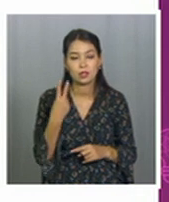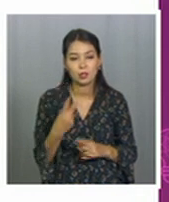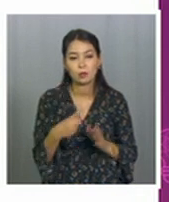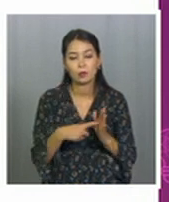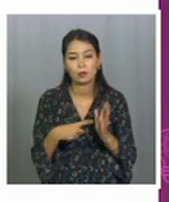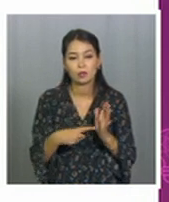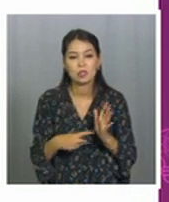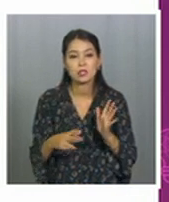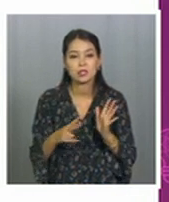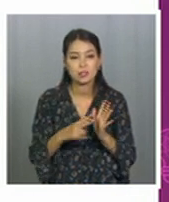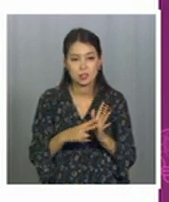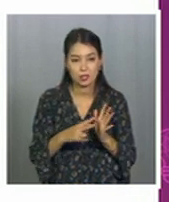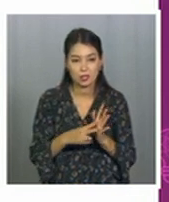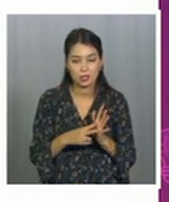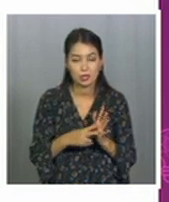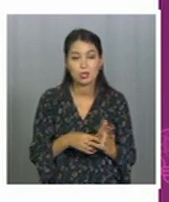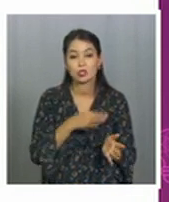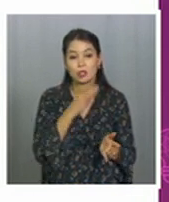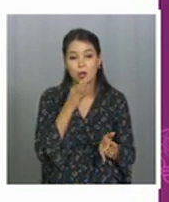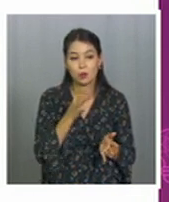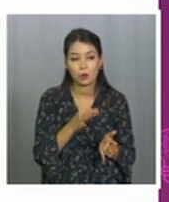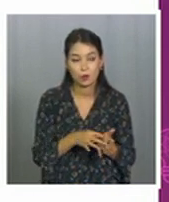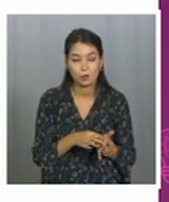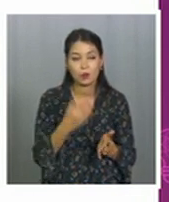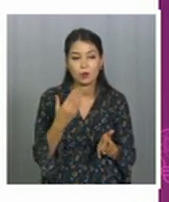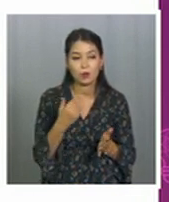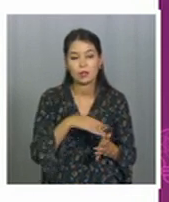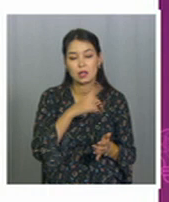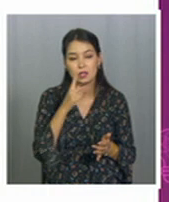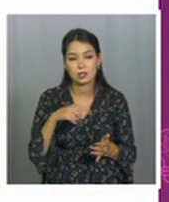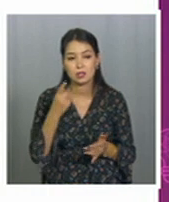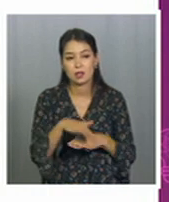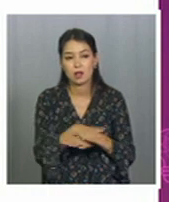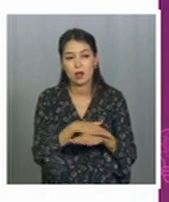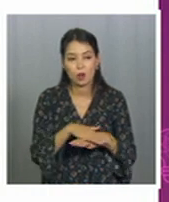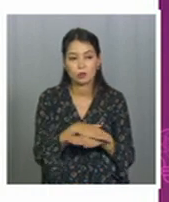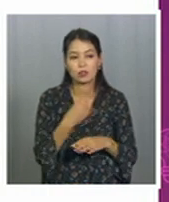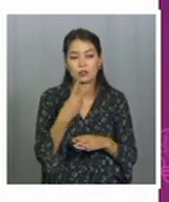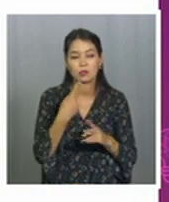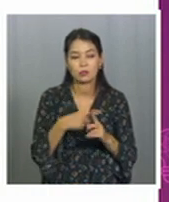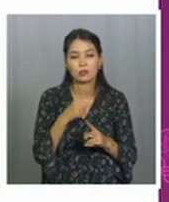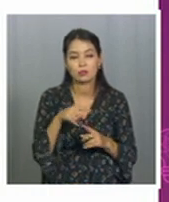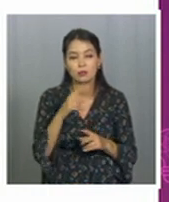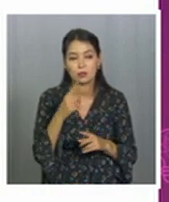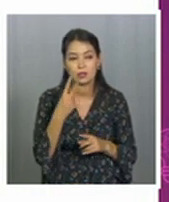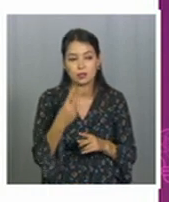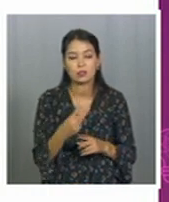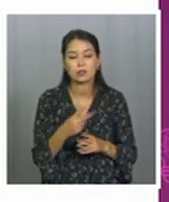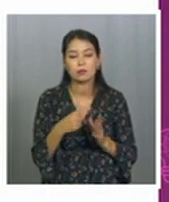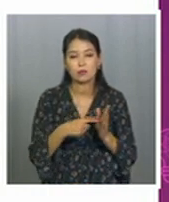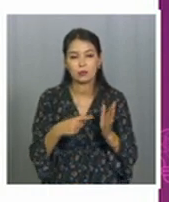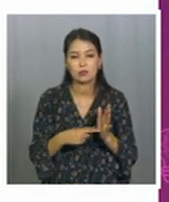8. Сонда жауабы қисық сызықты трапецияның ауданы 2 қосылған түбірасты 2 бөлінген